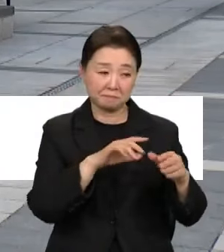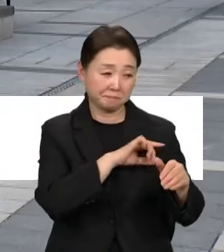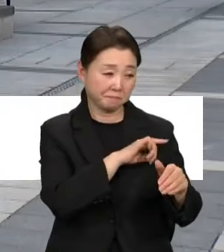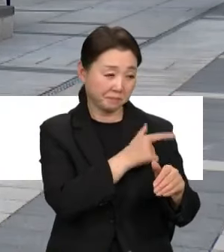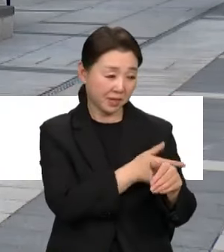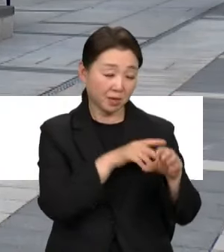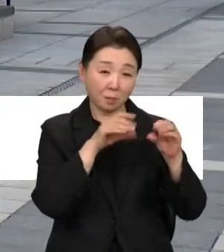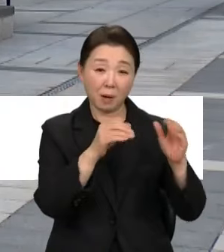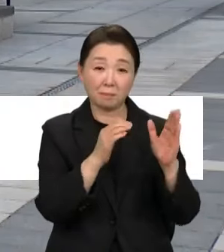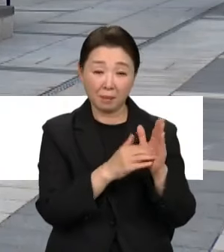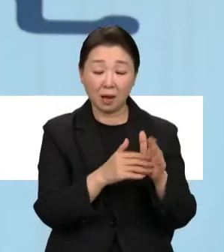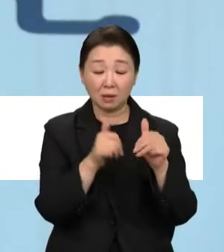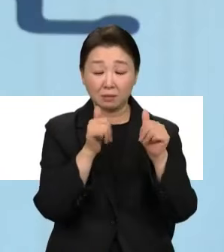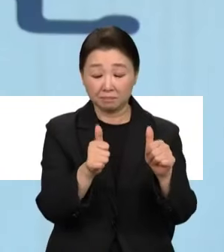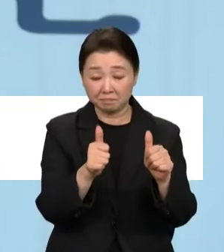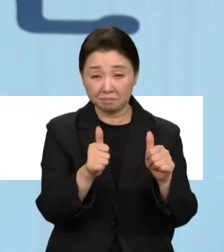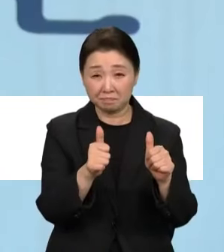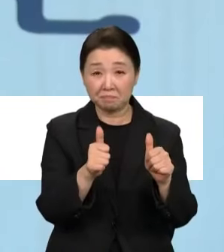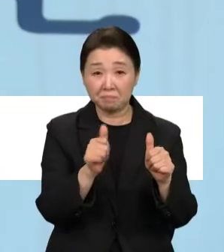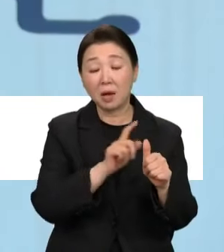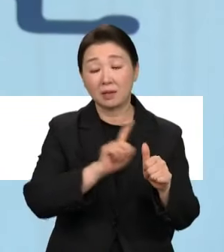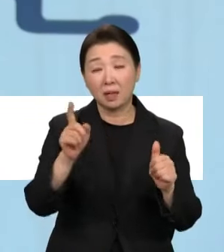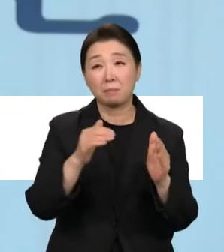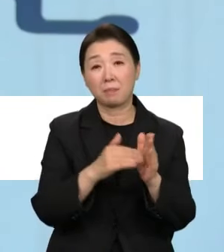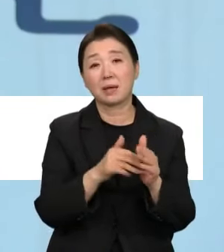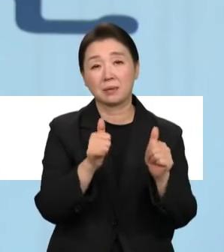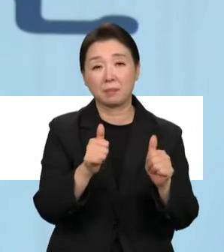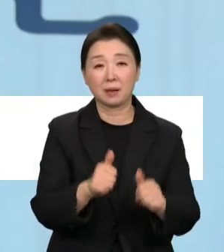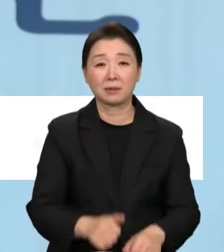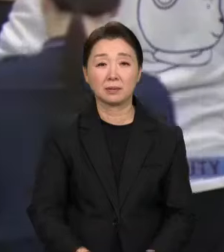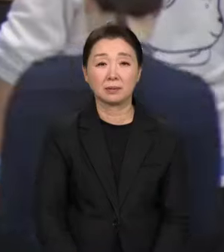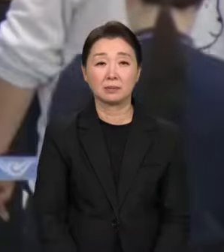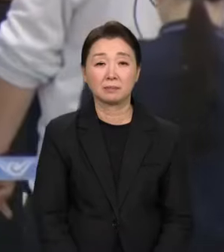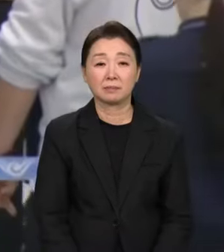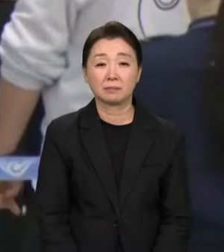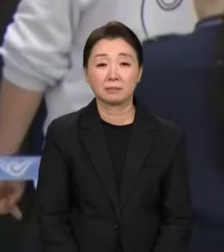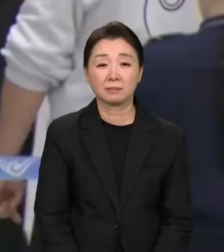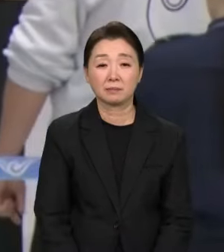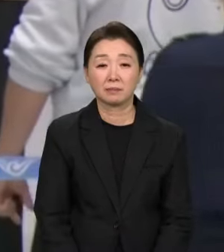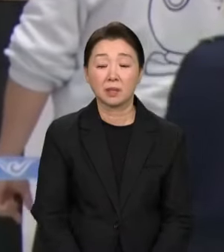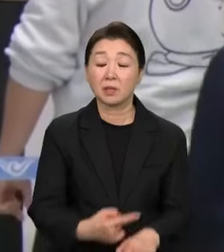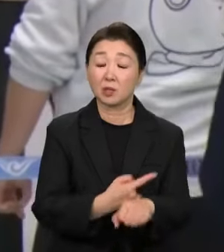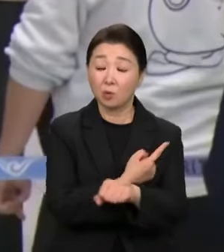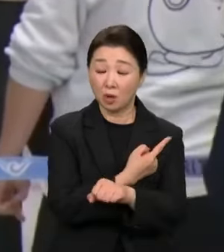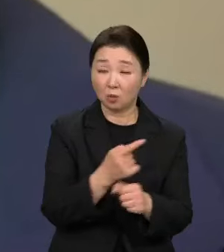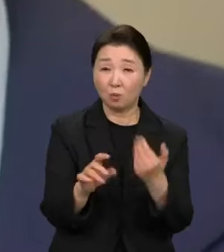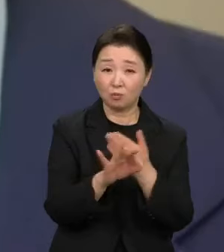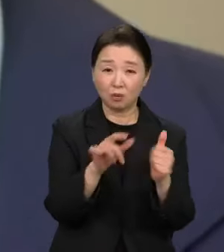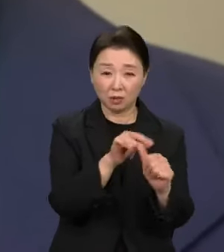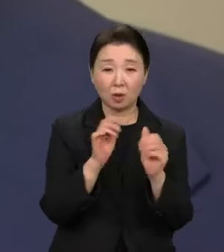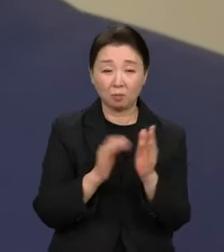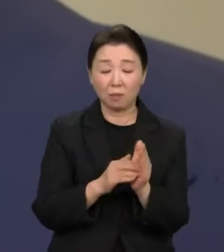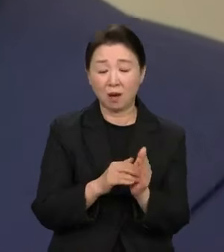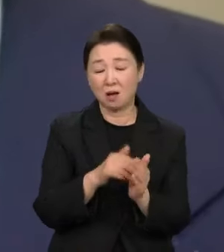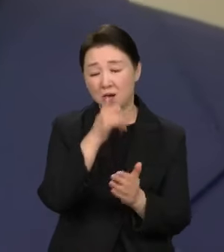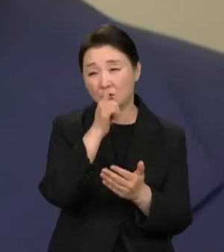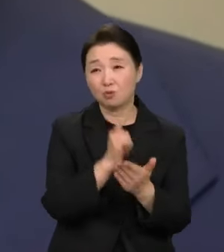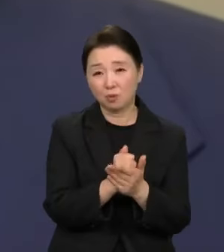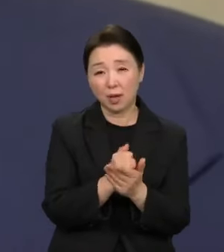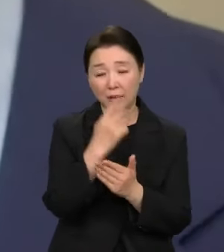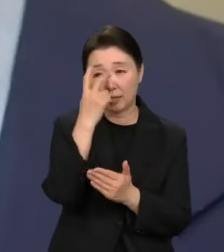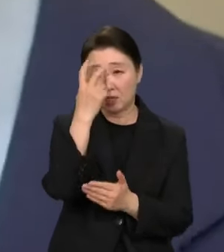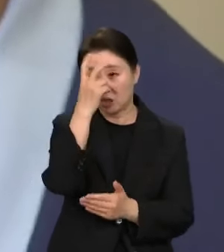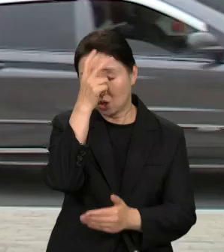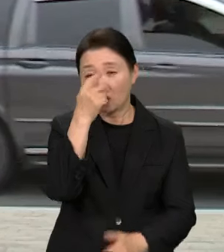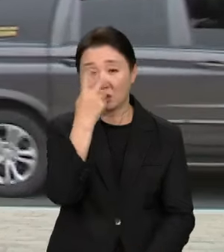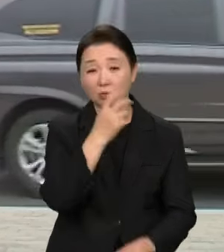불복해 법원에 낸 집행정지 신청을 두고 재판이 열렸습니다. 이외에도 부정채용을 비롯한 각종 혐의로 경찰의 수사를 받고